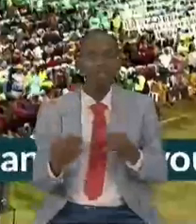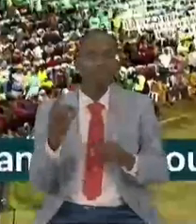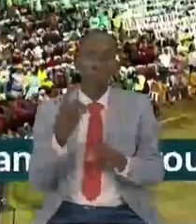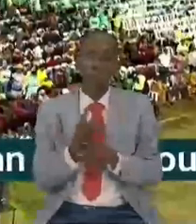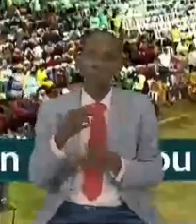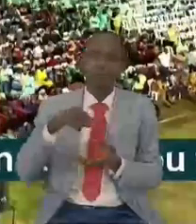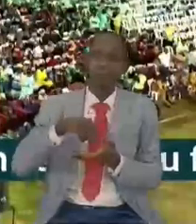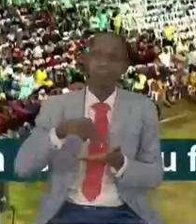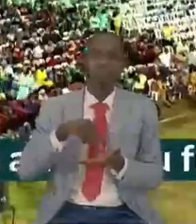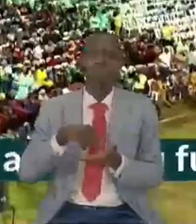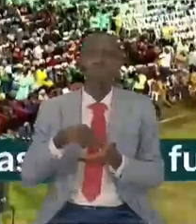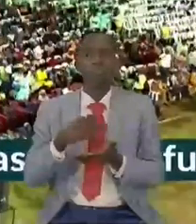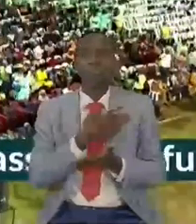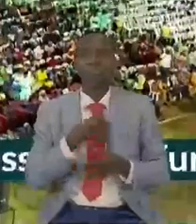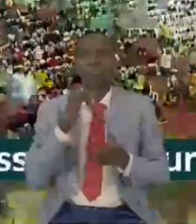maintenant.